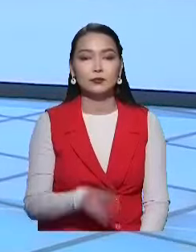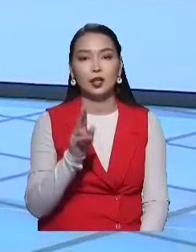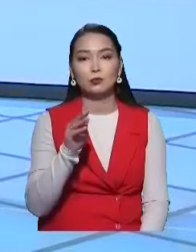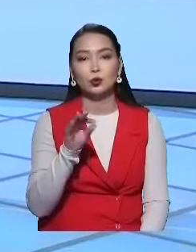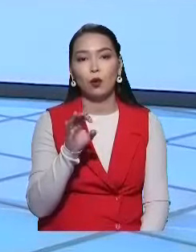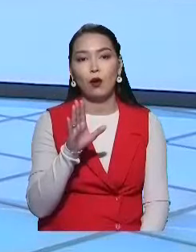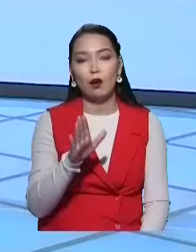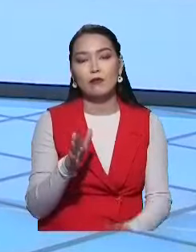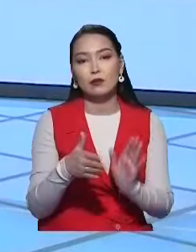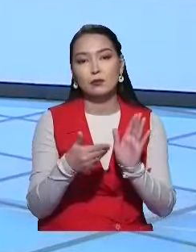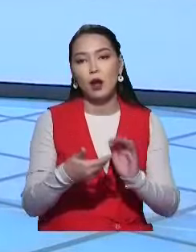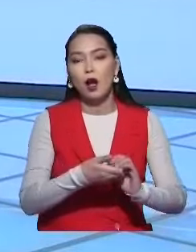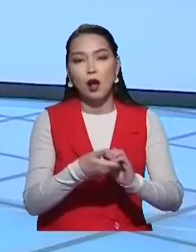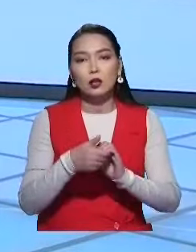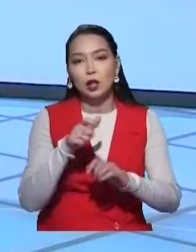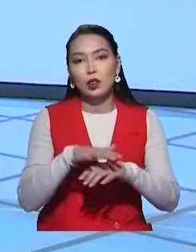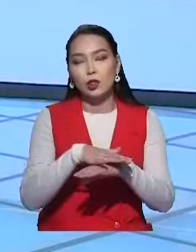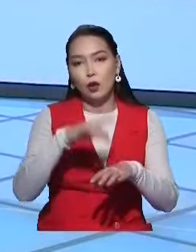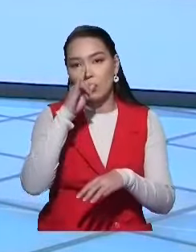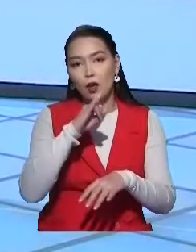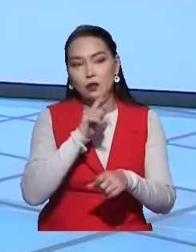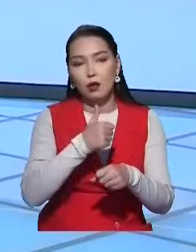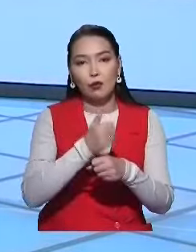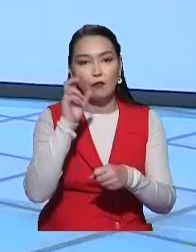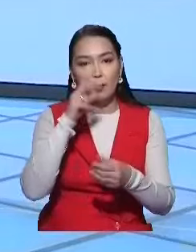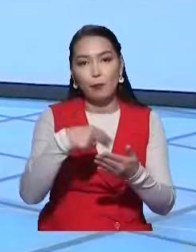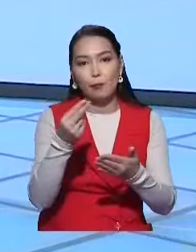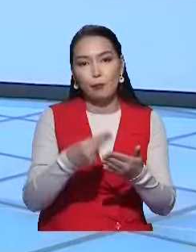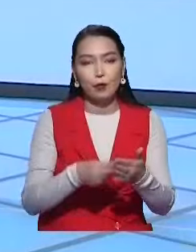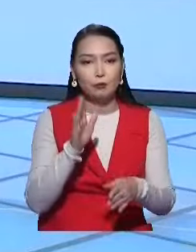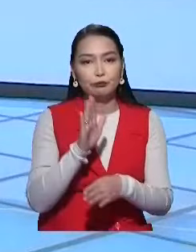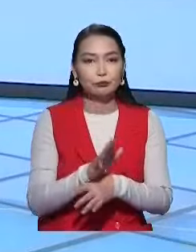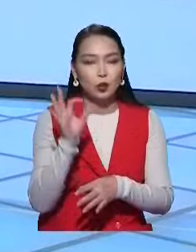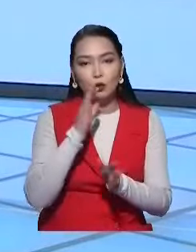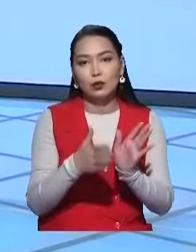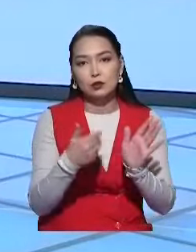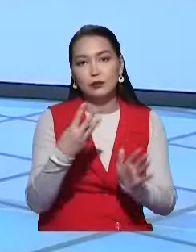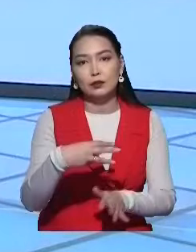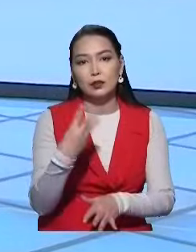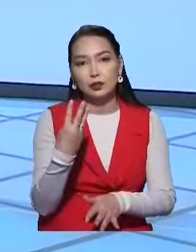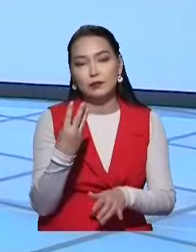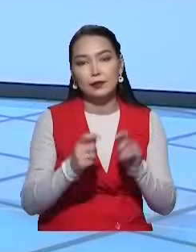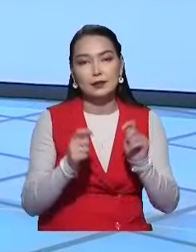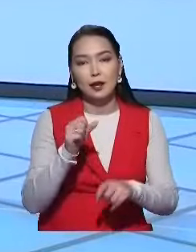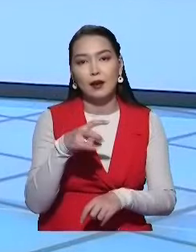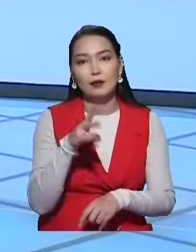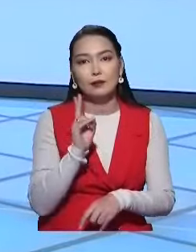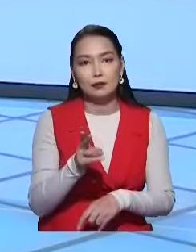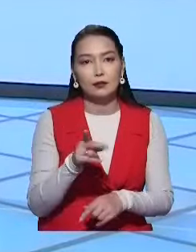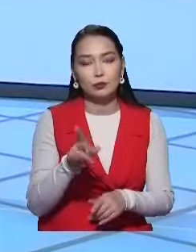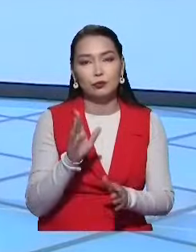Касым-Жомарт Токаев созывает Ассамблею народа Казахстана. Глава государства подписал распоряжение о созыве 33-й сессии АНК. Она